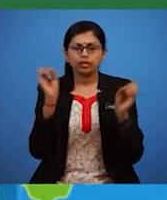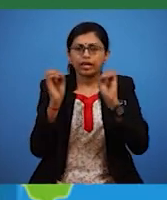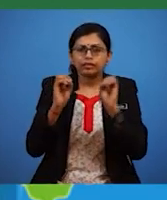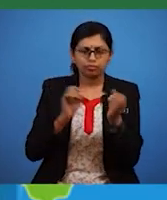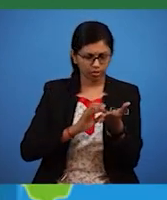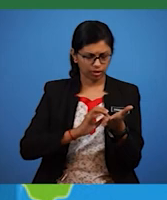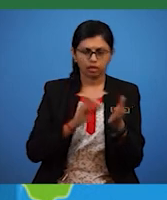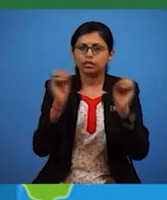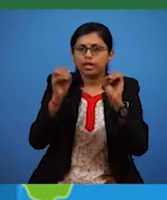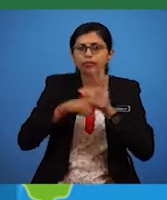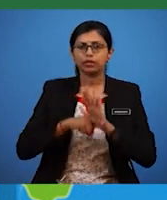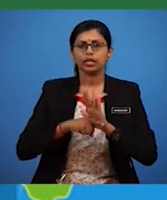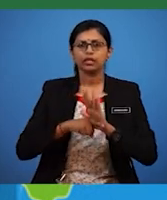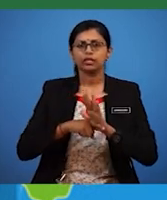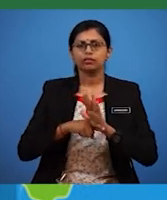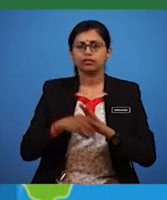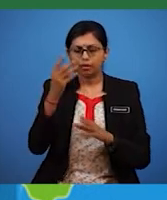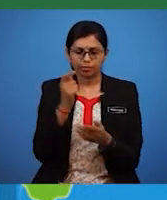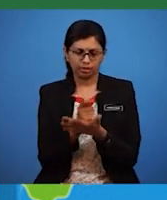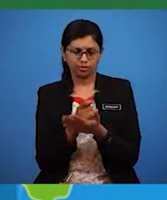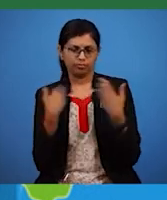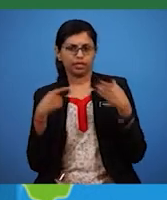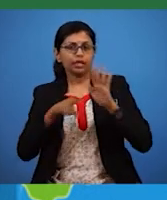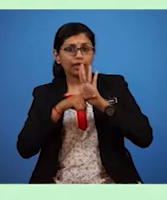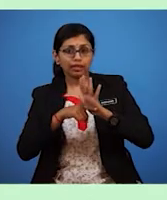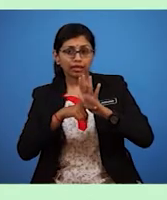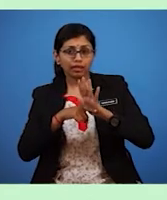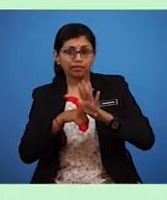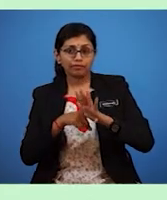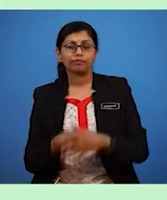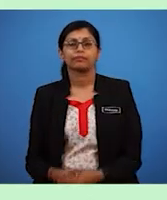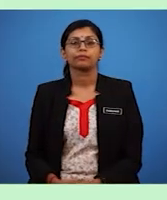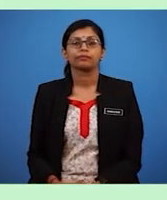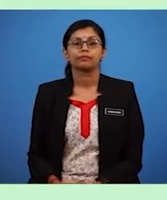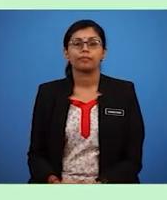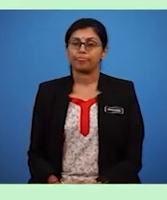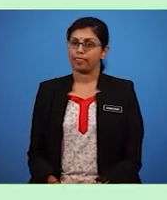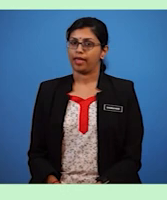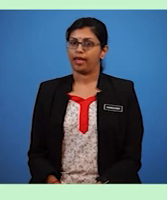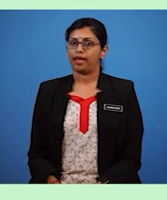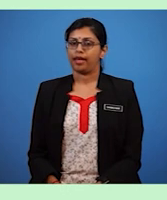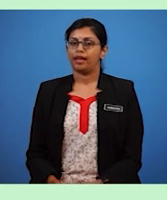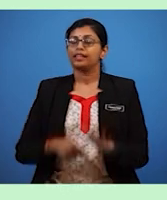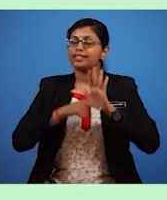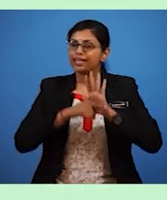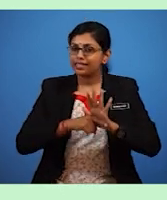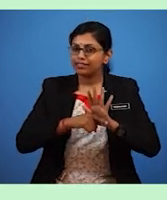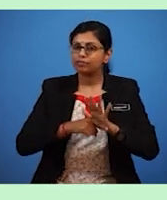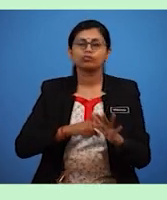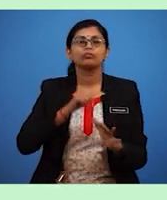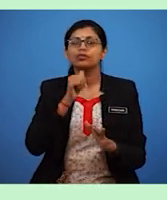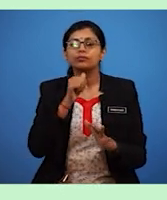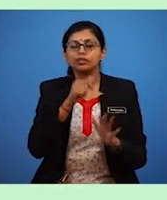kalkulator saya tadi. Mengapa ya murid-murid? Ya, tanda negatif itu